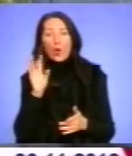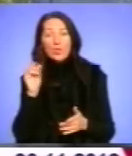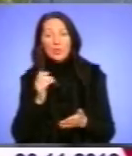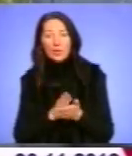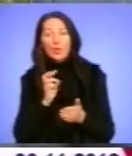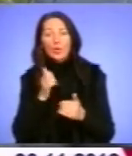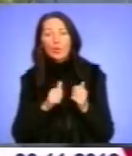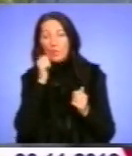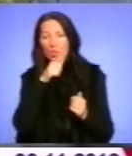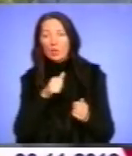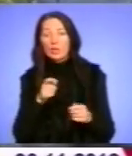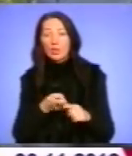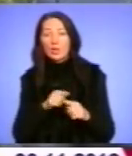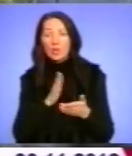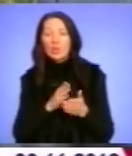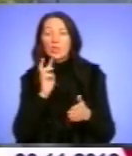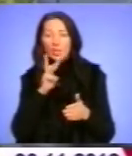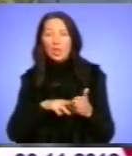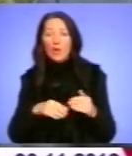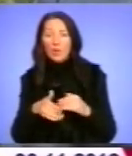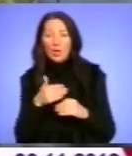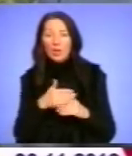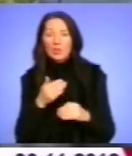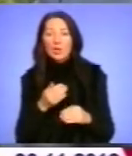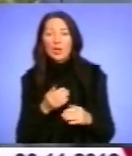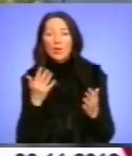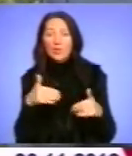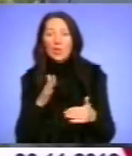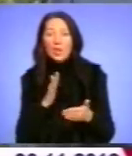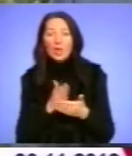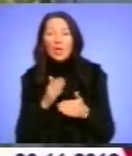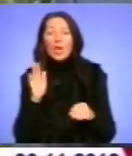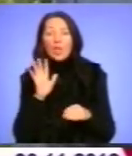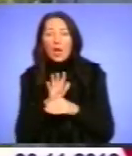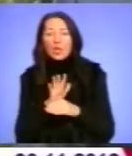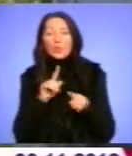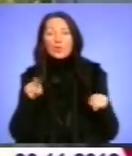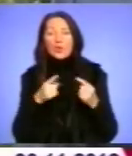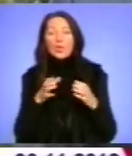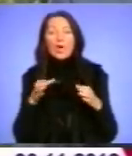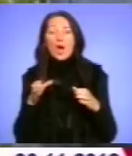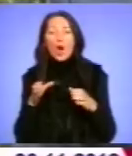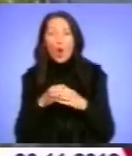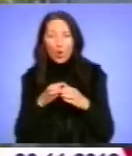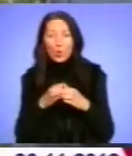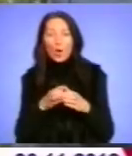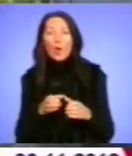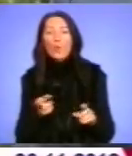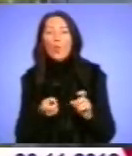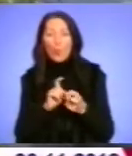в нас вже створена наказом рейдова група по боротьбі з браконьєрством, а саме